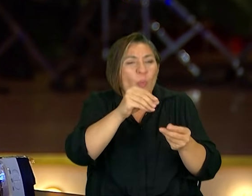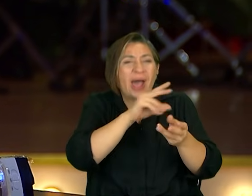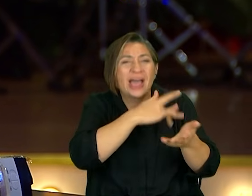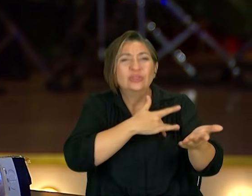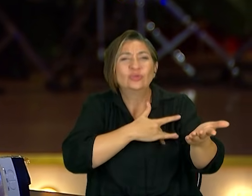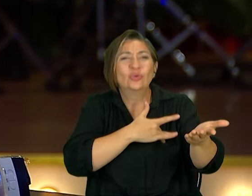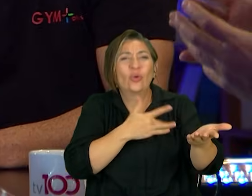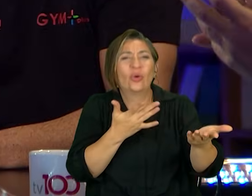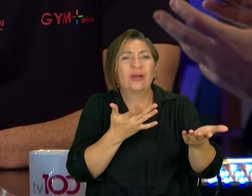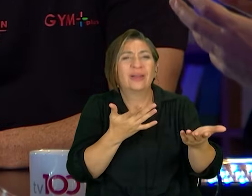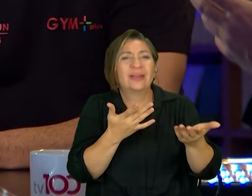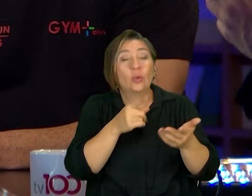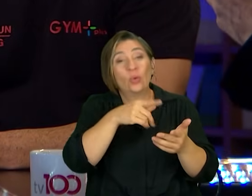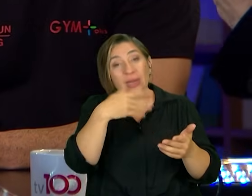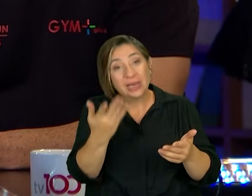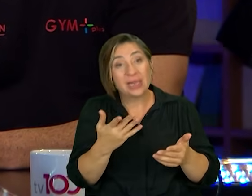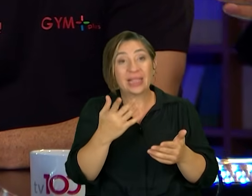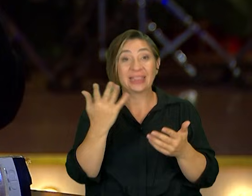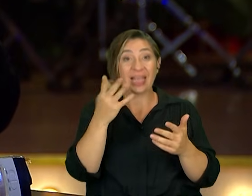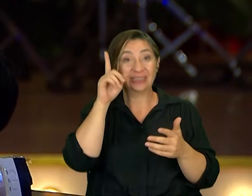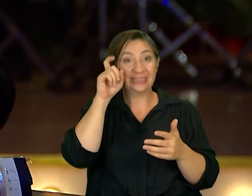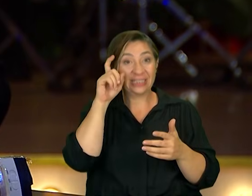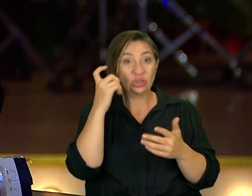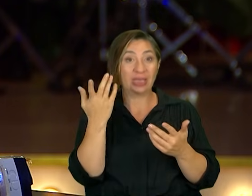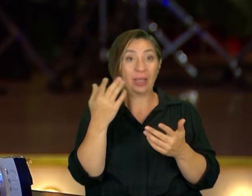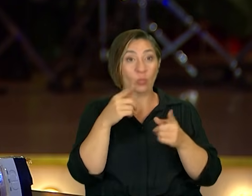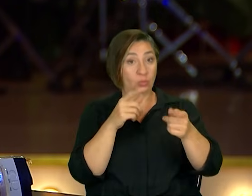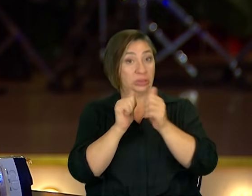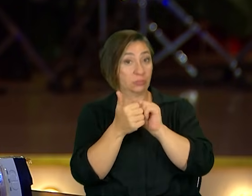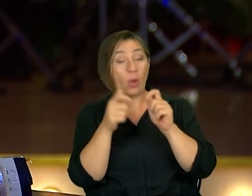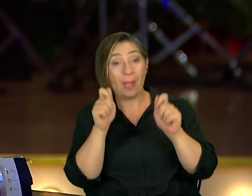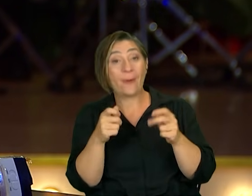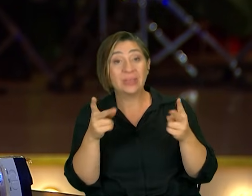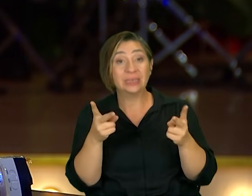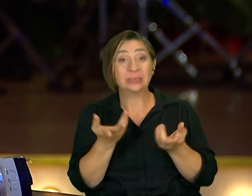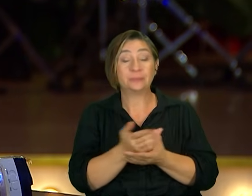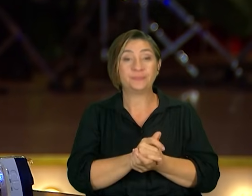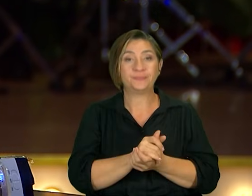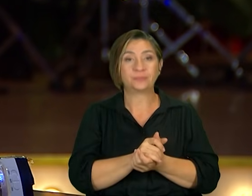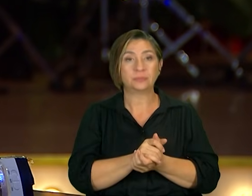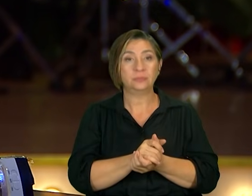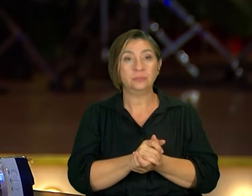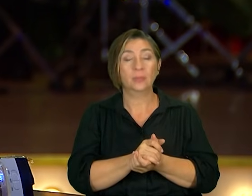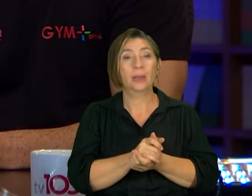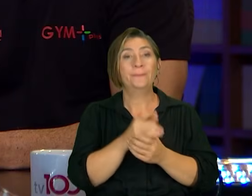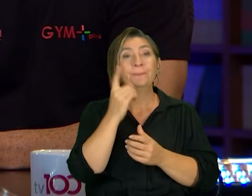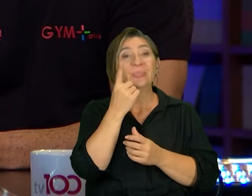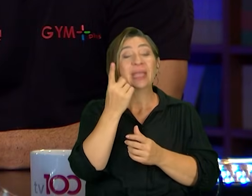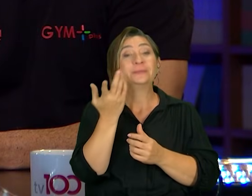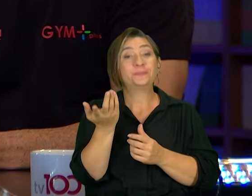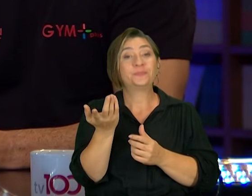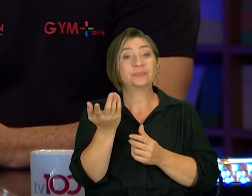acıyor yahu. Yani onun yerine mesela daha zekice bu işi yapabilir. Evet. Olabilir. Evet. Bir de tabii